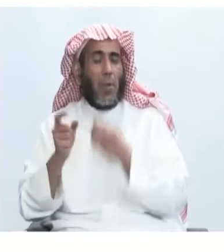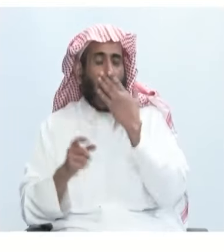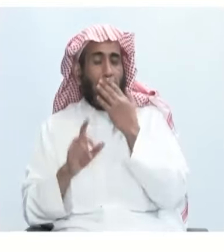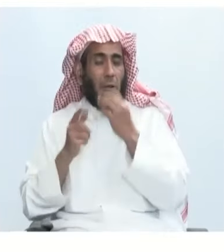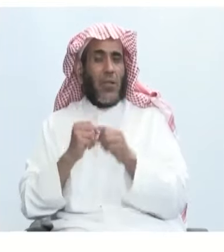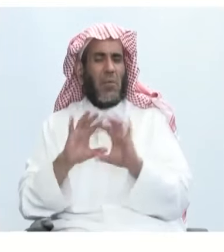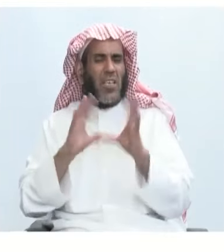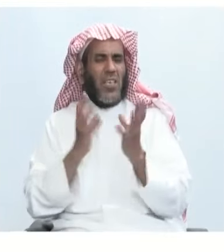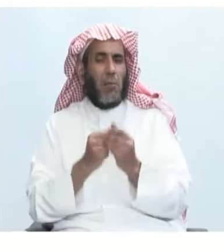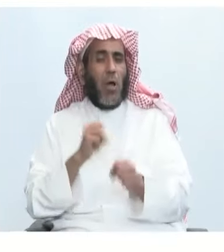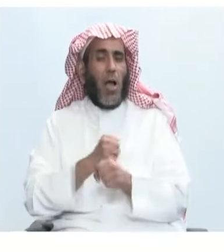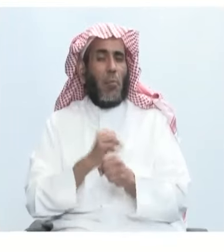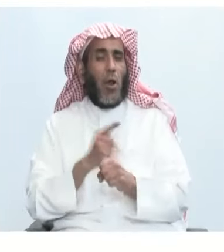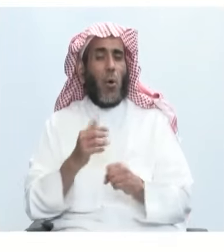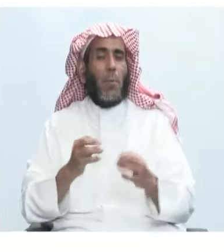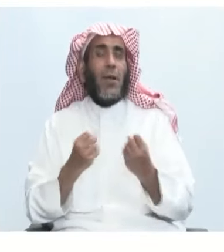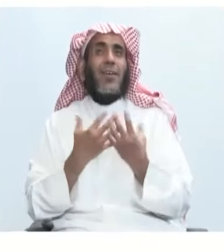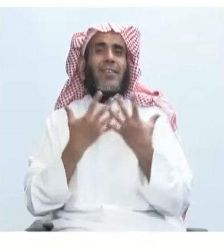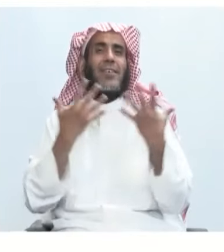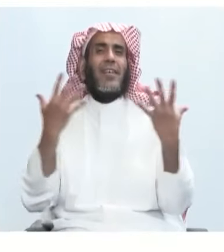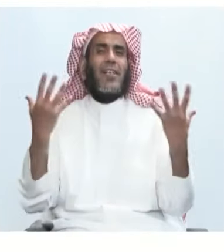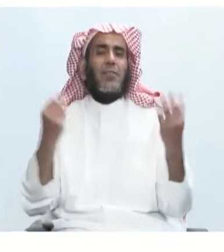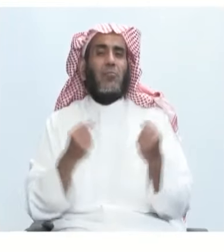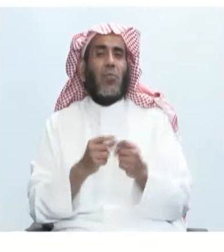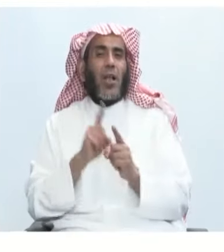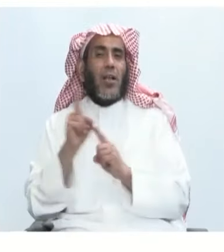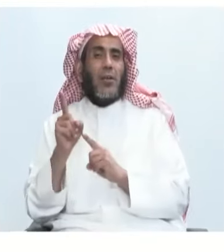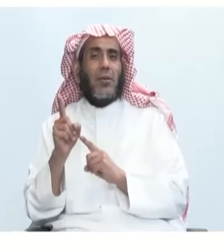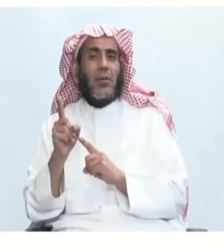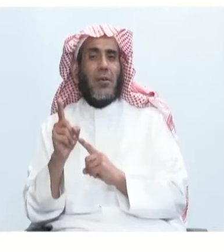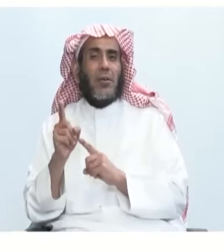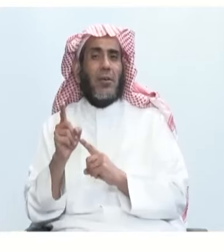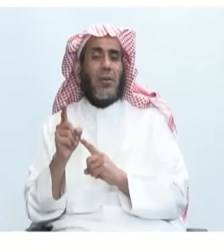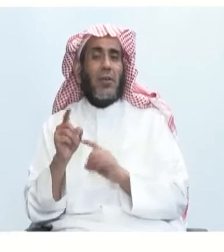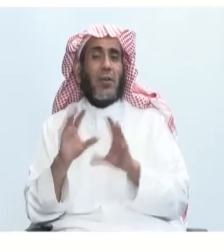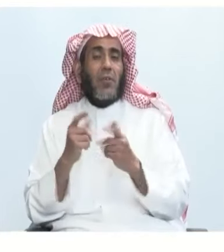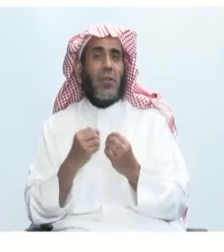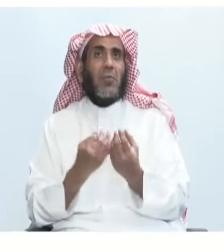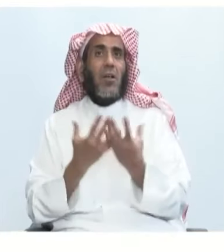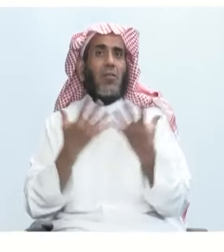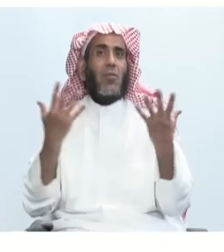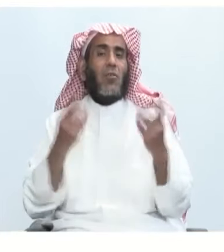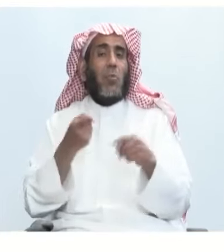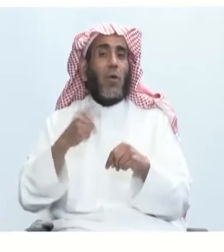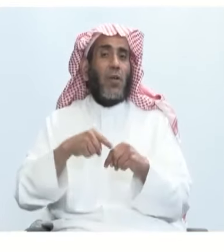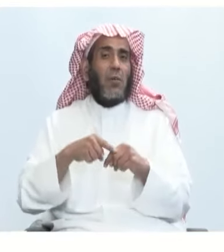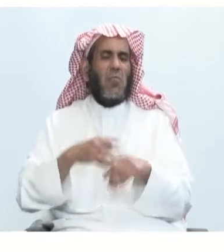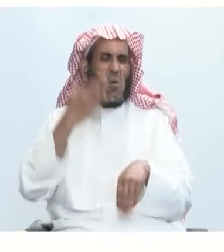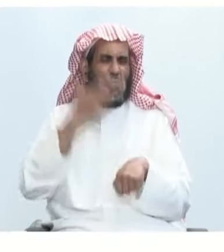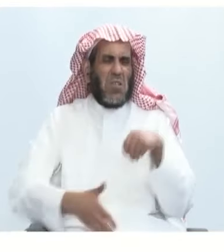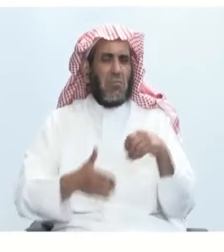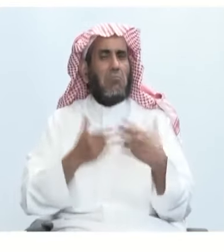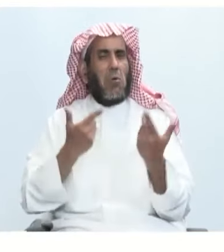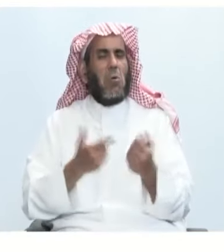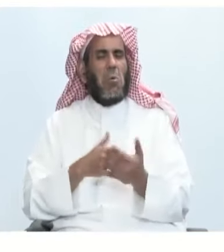نقول عندما شبه عمله المنشود بحديقه جميله ذاك هو يعني كيف ان تكون الحديقه جميله ثم يكون فيها فيها البتر